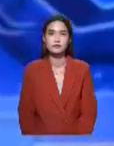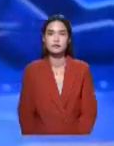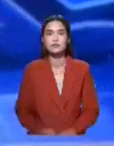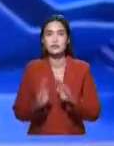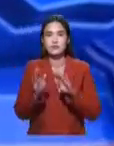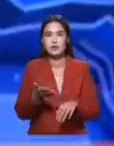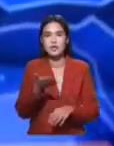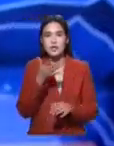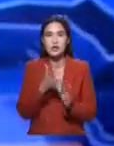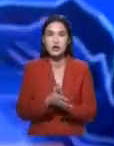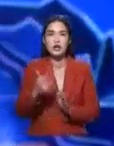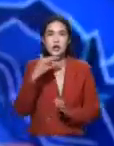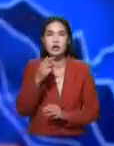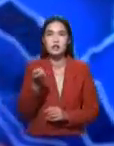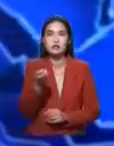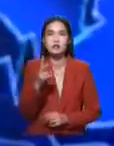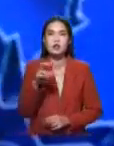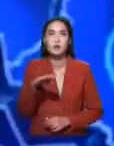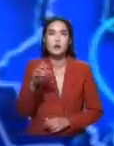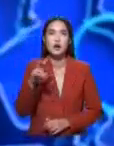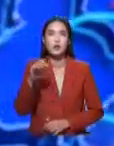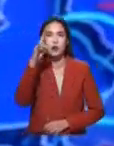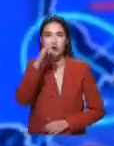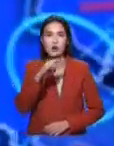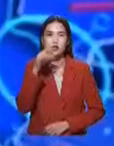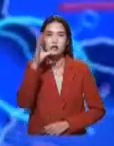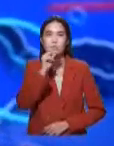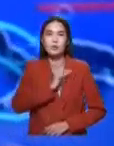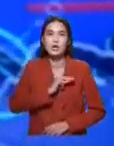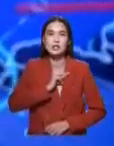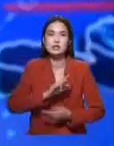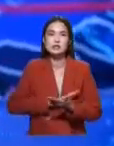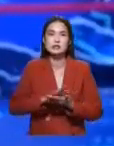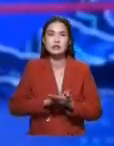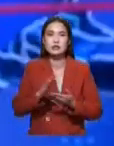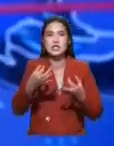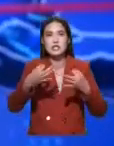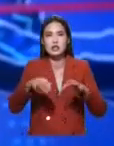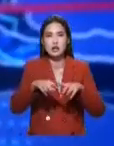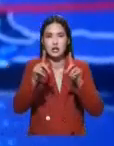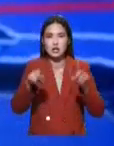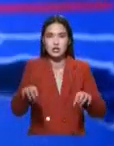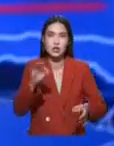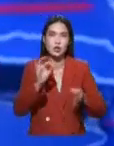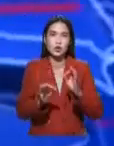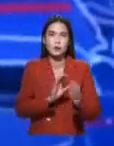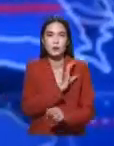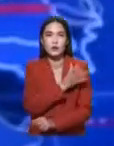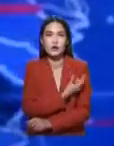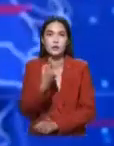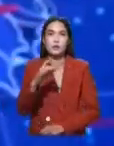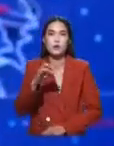После смертельной травли клопов в Актау в Казахстане смогут работать только дезинсекторы с лицензией. Норма вступит в силу с 1